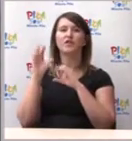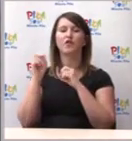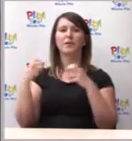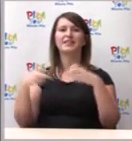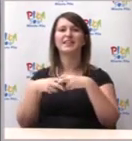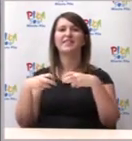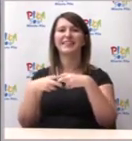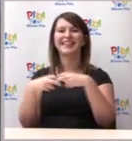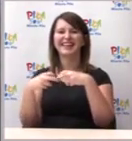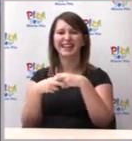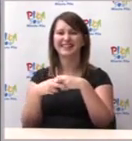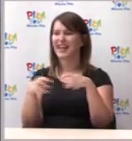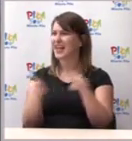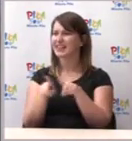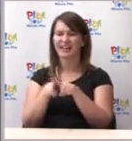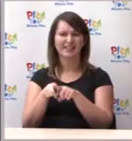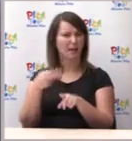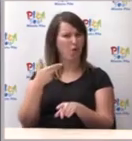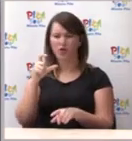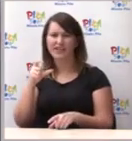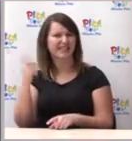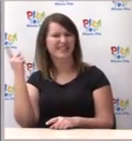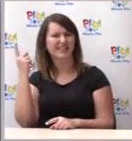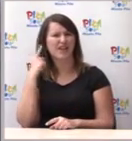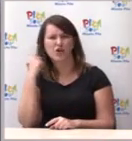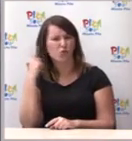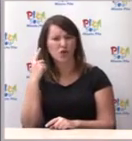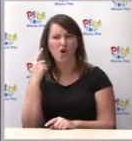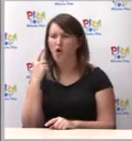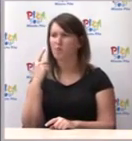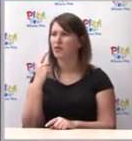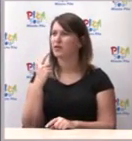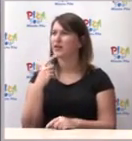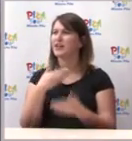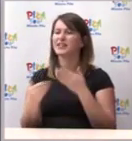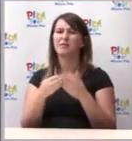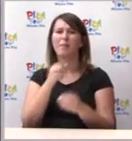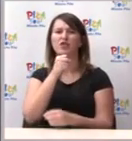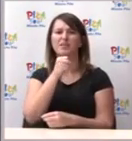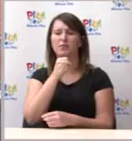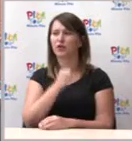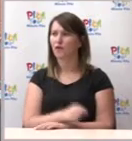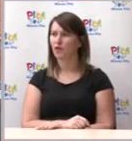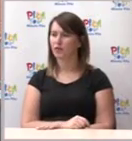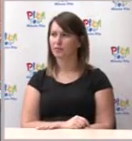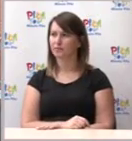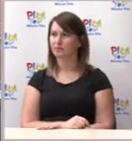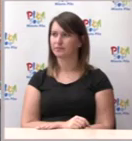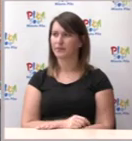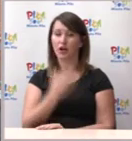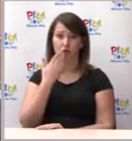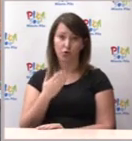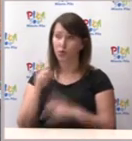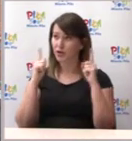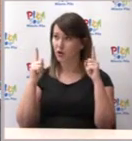odczucia, nic nie rozumieją, że tak powiem, jest jakiś pogłos, niekształcony głos, także. Dziękuję za tę uwagę. Dziękuję za